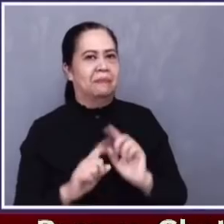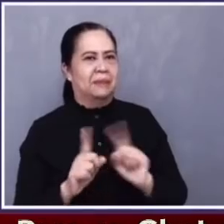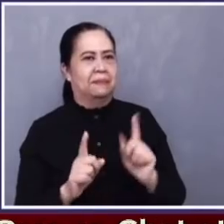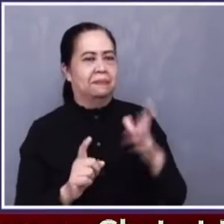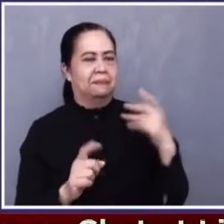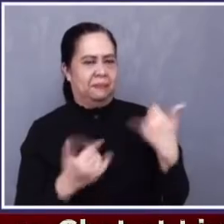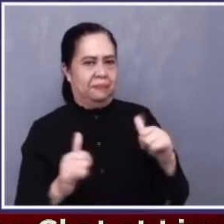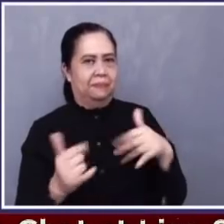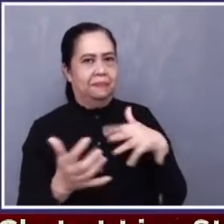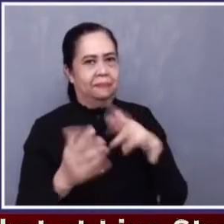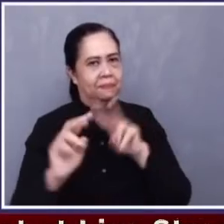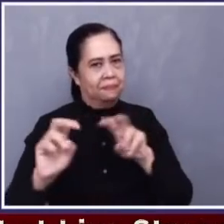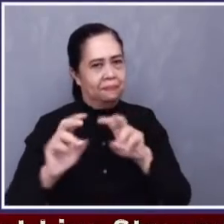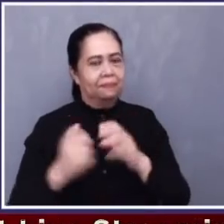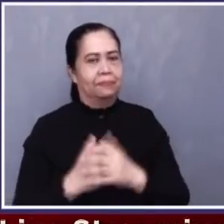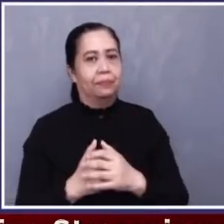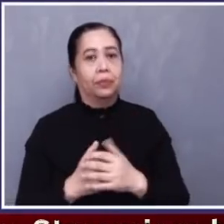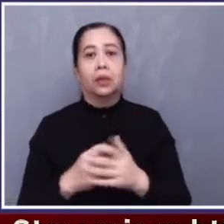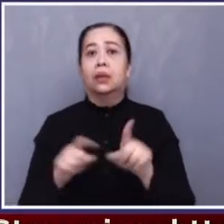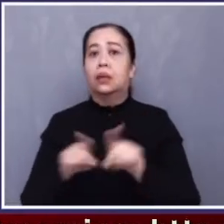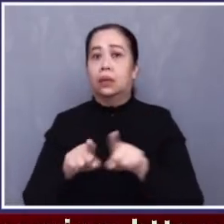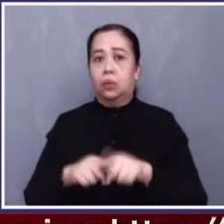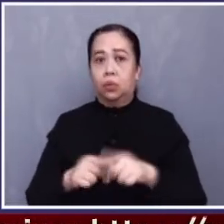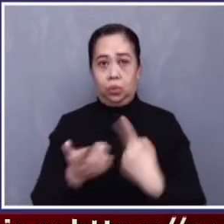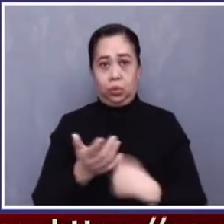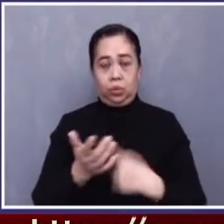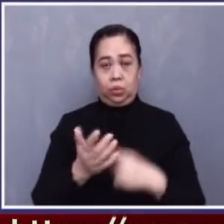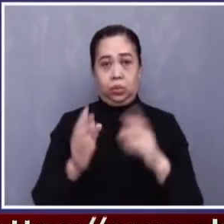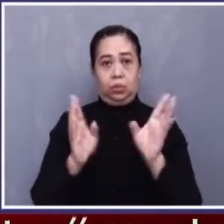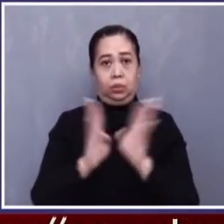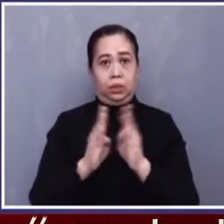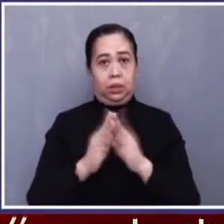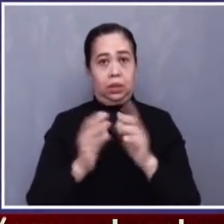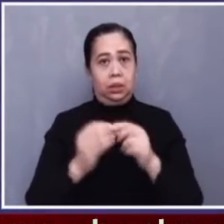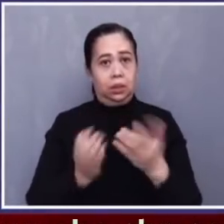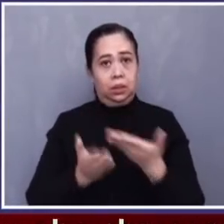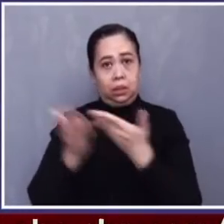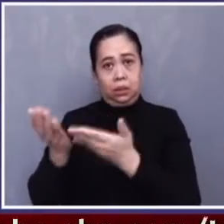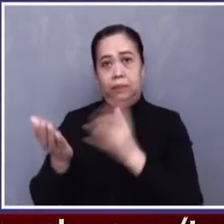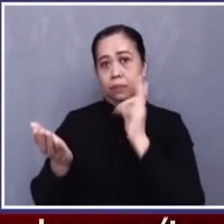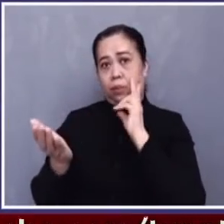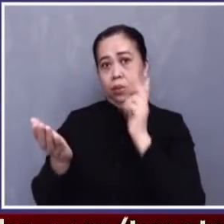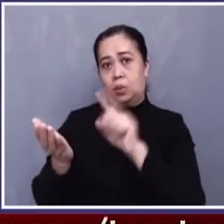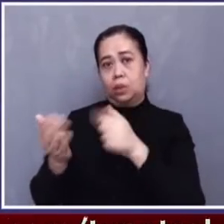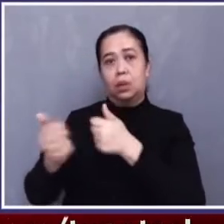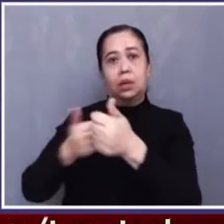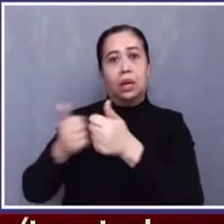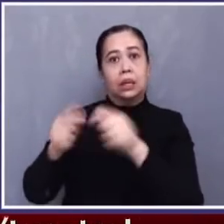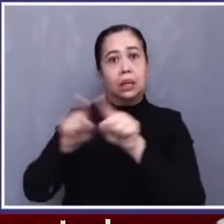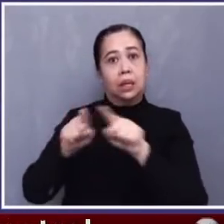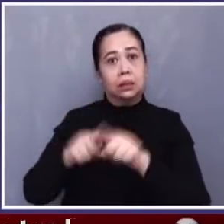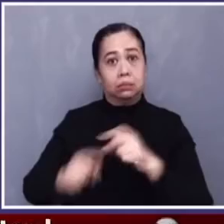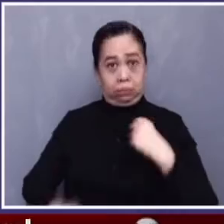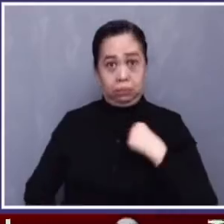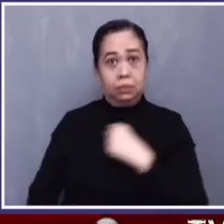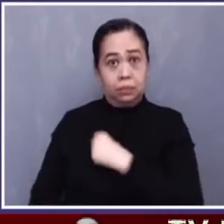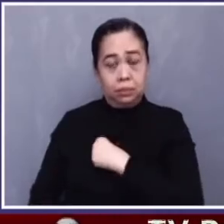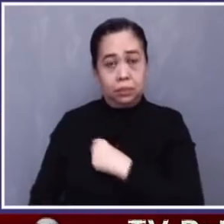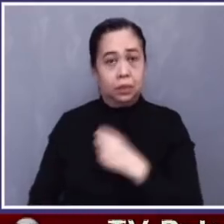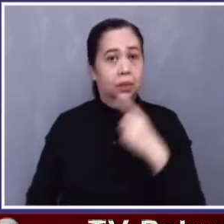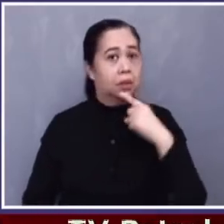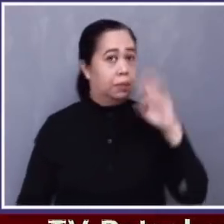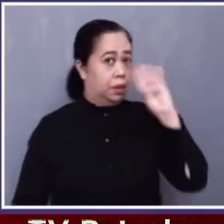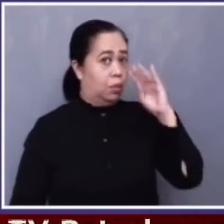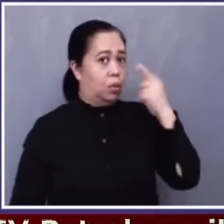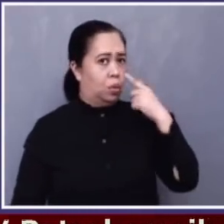pa. Napag-usapan din sa pulong ang alok kay Pangulong Rodrigo Duterte na tumakbo bilang senador. Sabi ni Go,